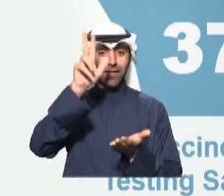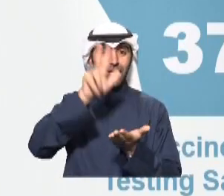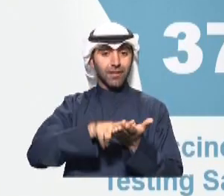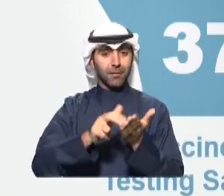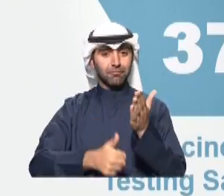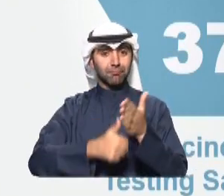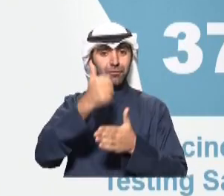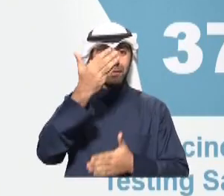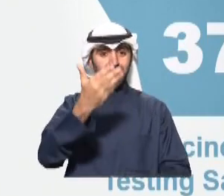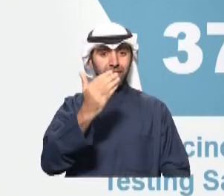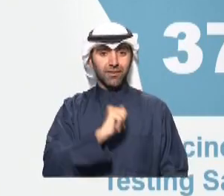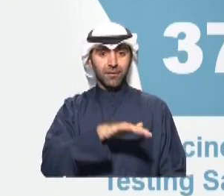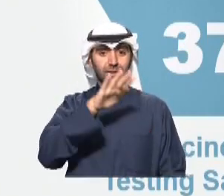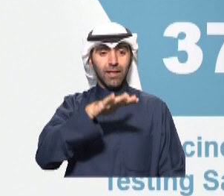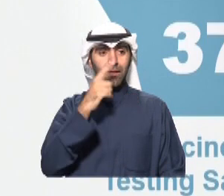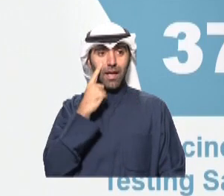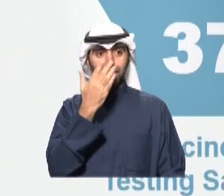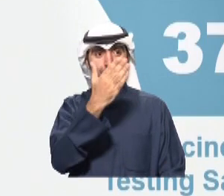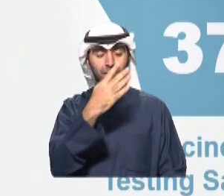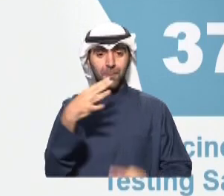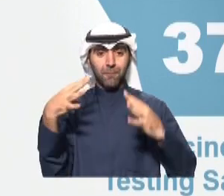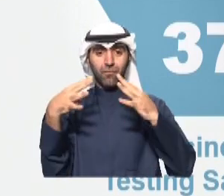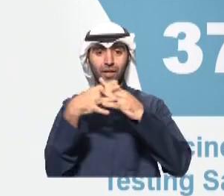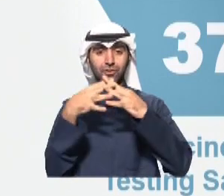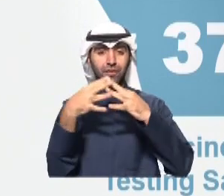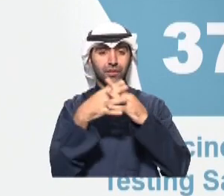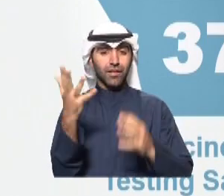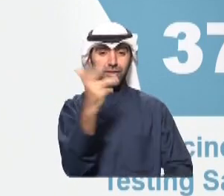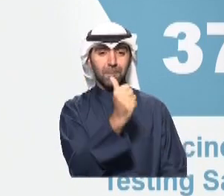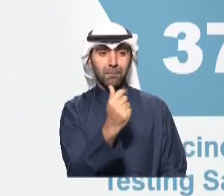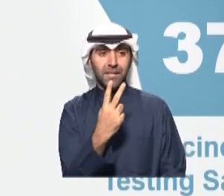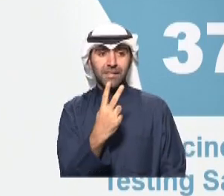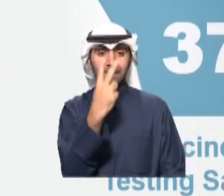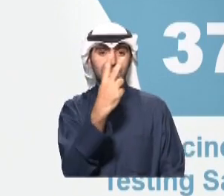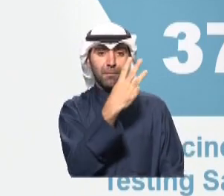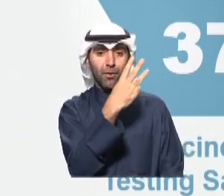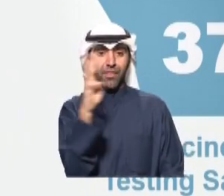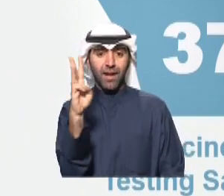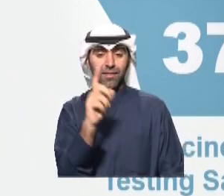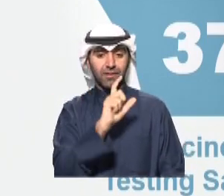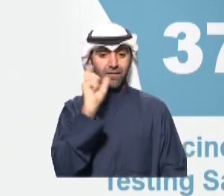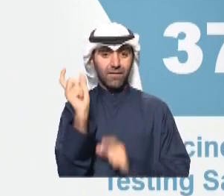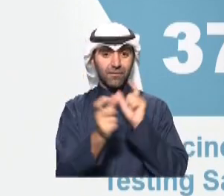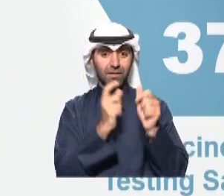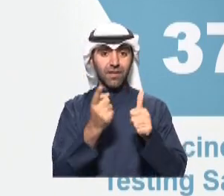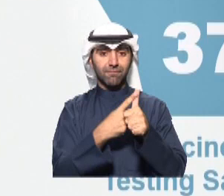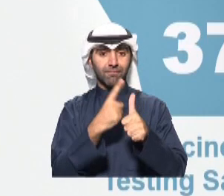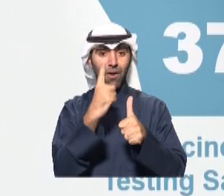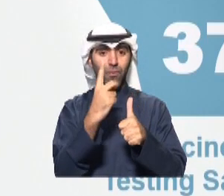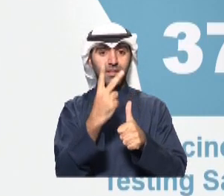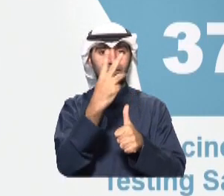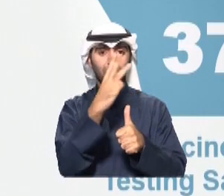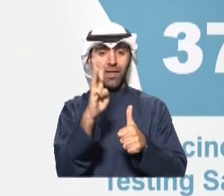هناك 27 جهة أو 27 تطعيم ما زال قيد الدراسة وفي المرحلة